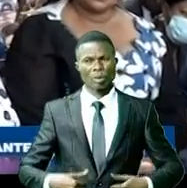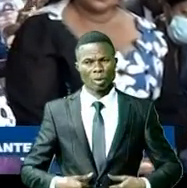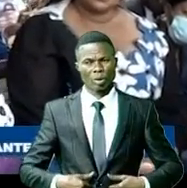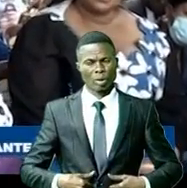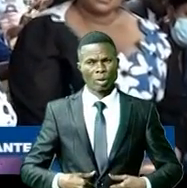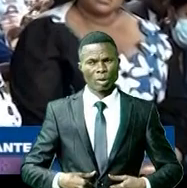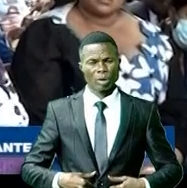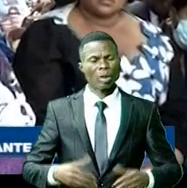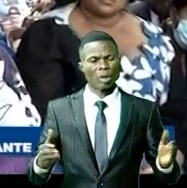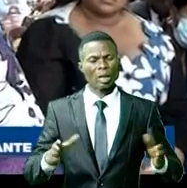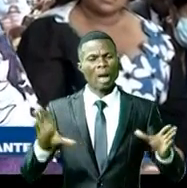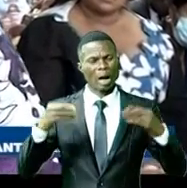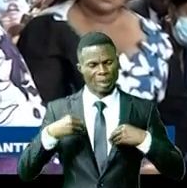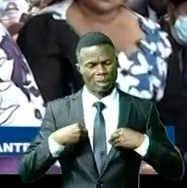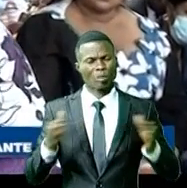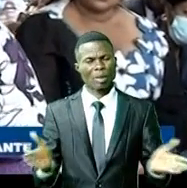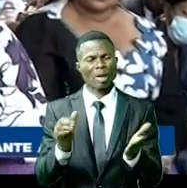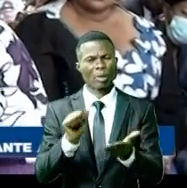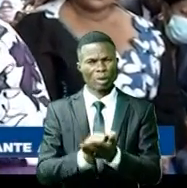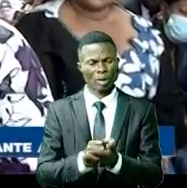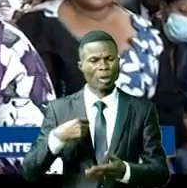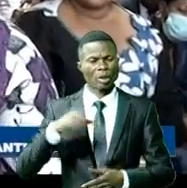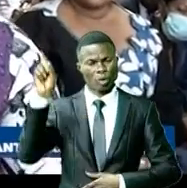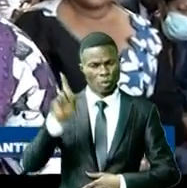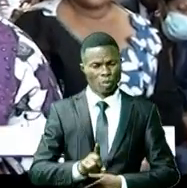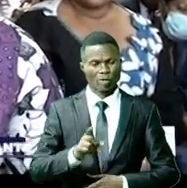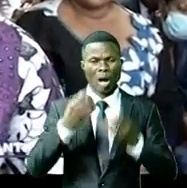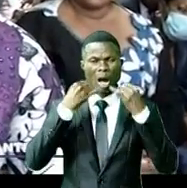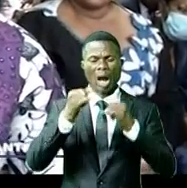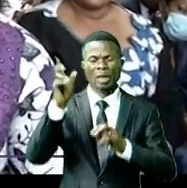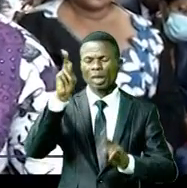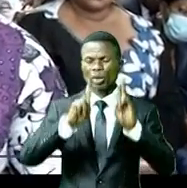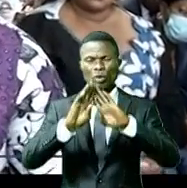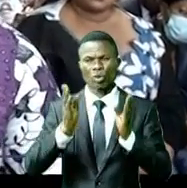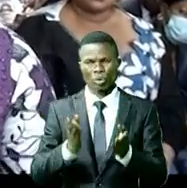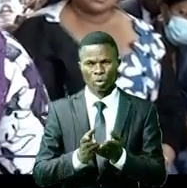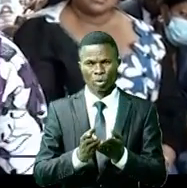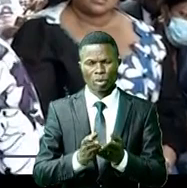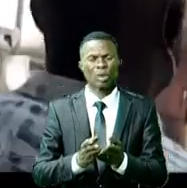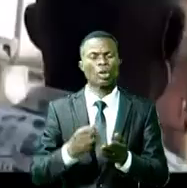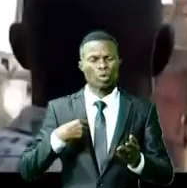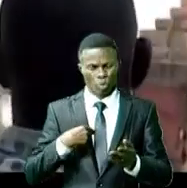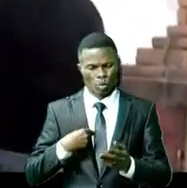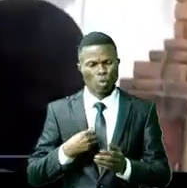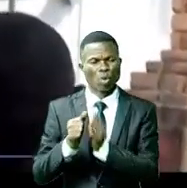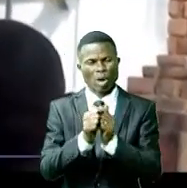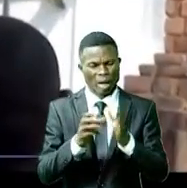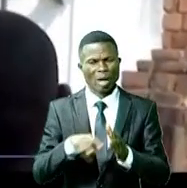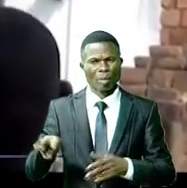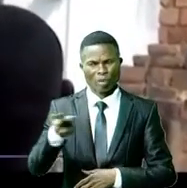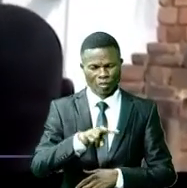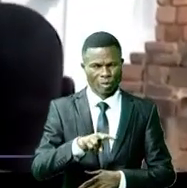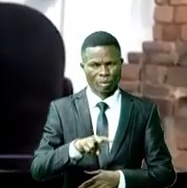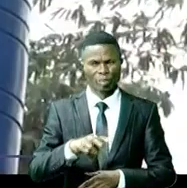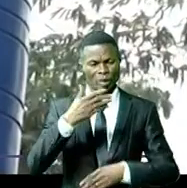être encouragées. Donc nous nous sommes déplacés pour dire à la population que nous sommes de cœur avec eux. La construction de cet